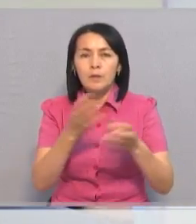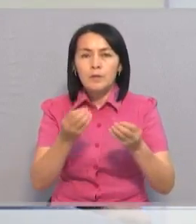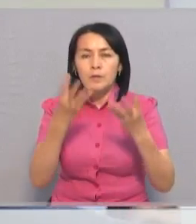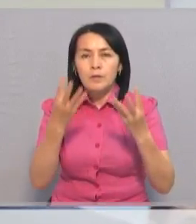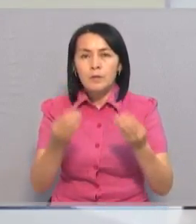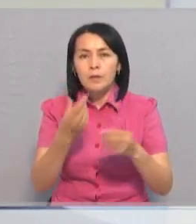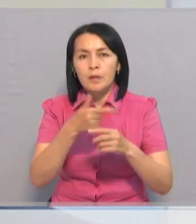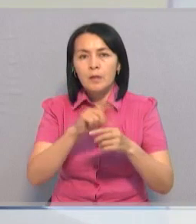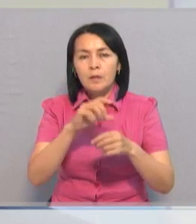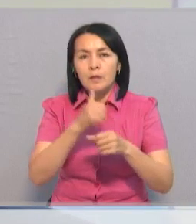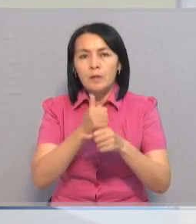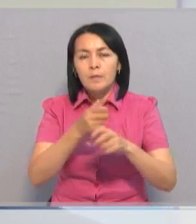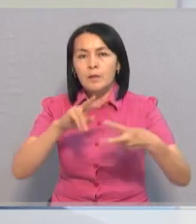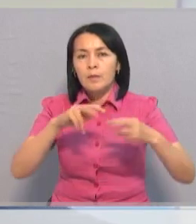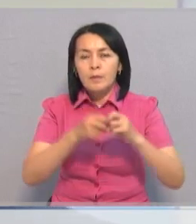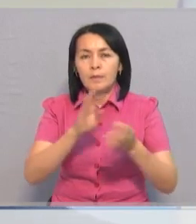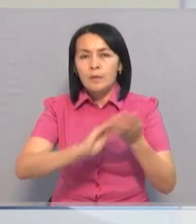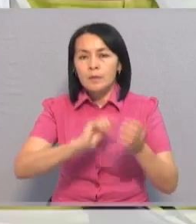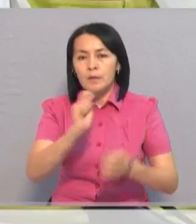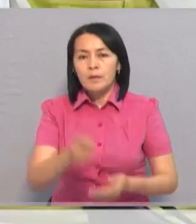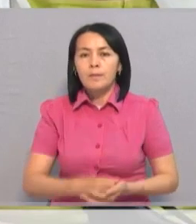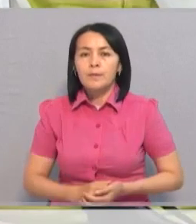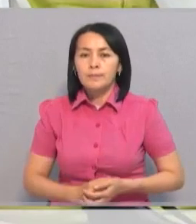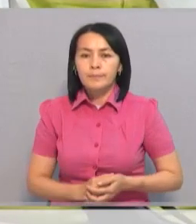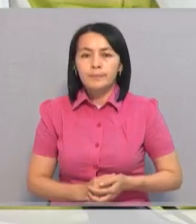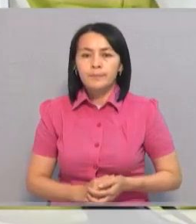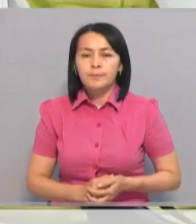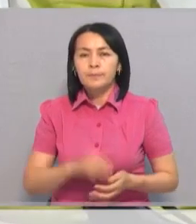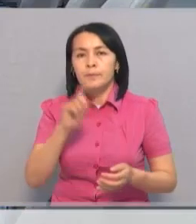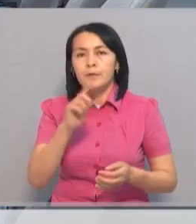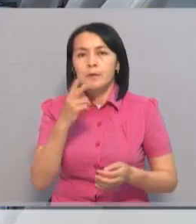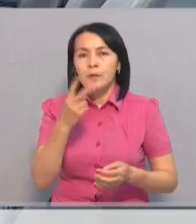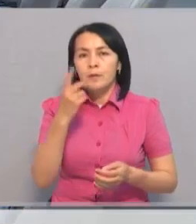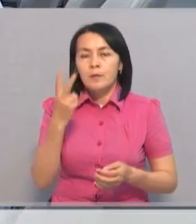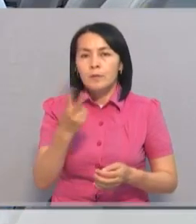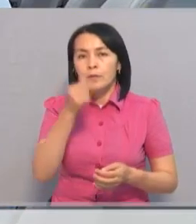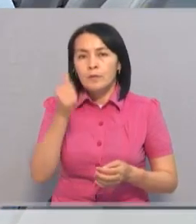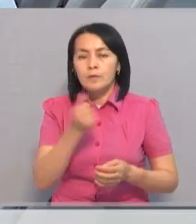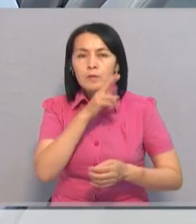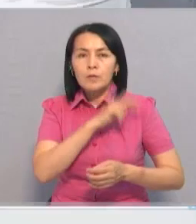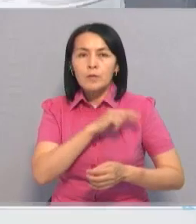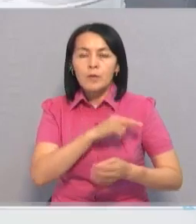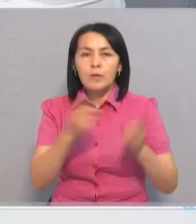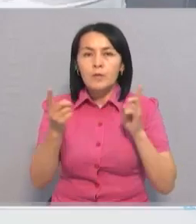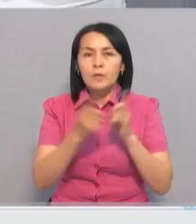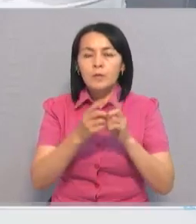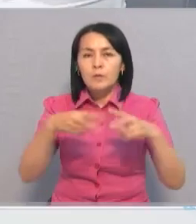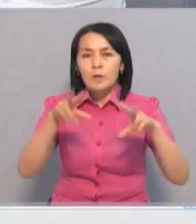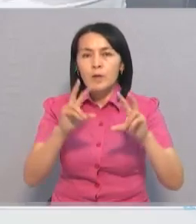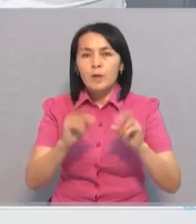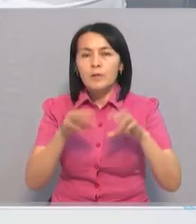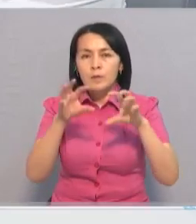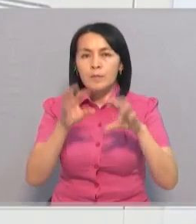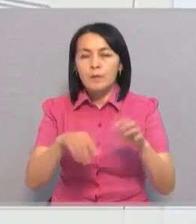сегодня это самые распространенные у нас жалобы. За первых 2 часа работы общественной приемной специалисты по